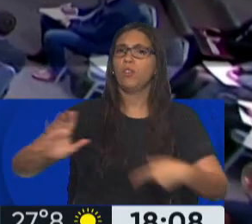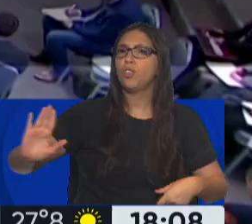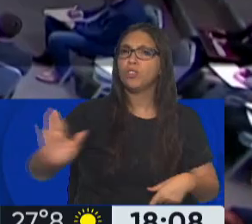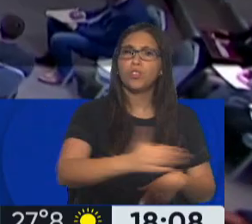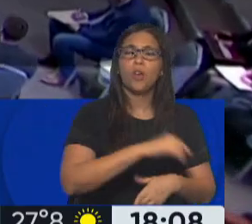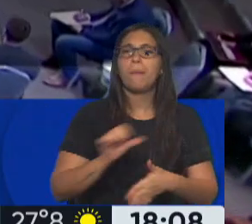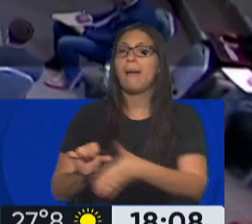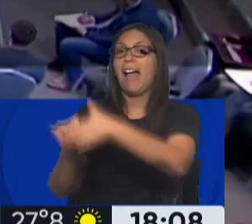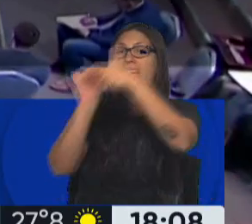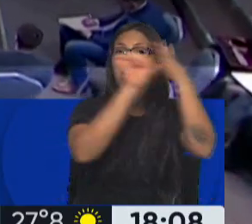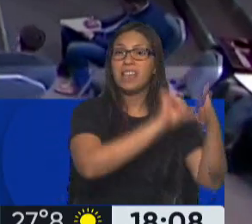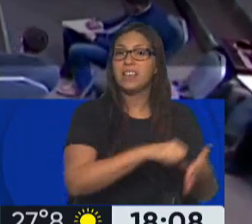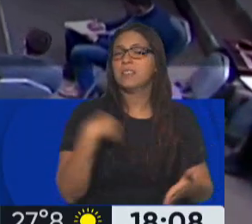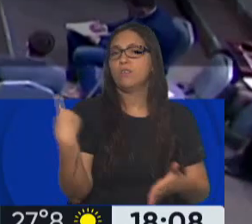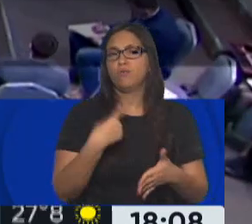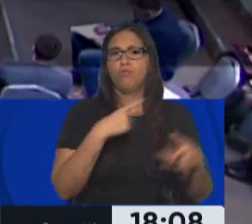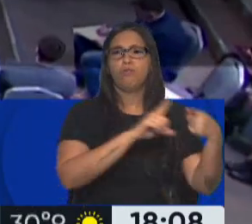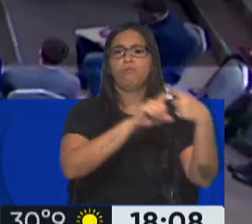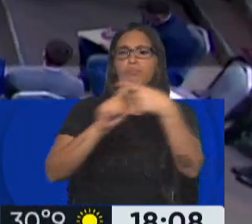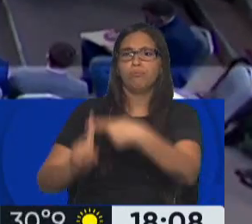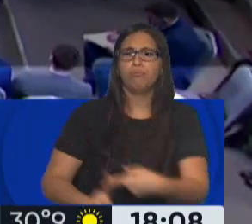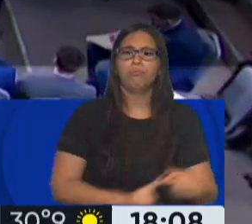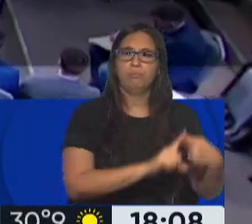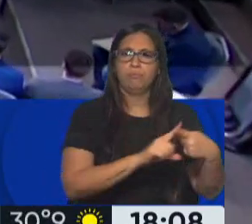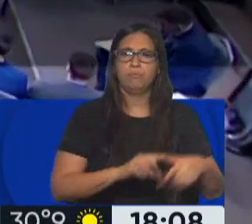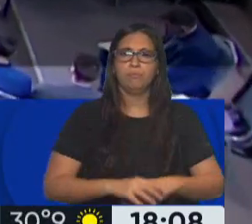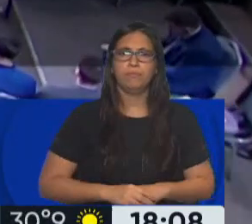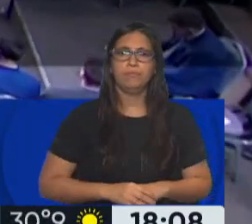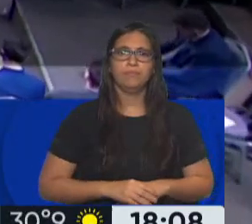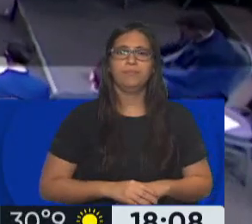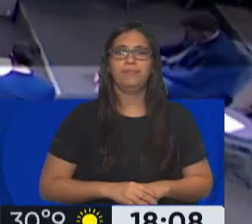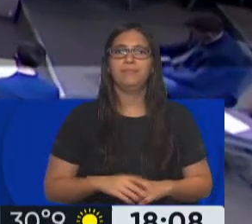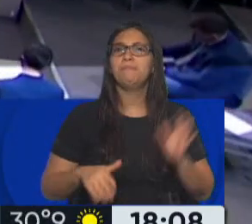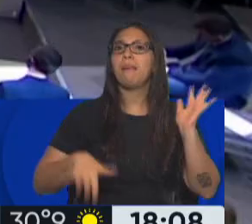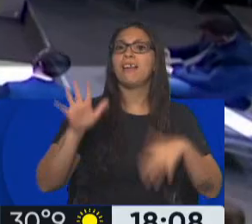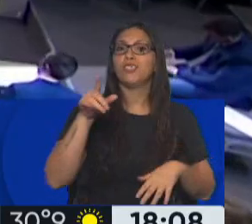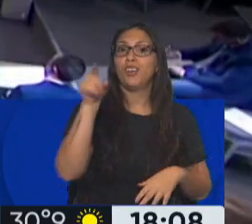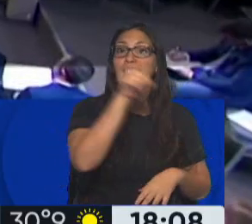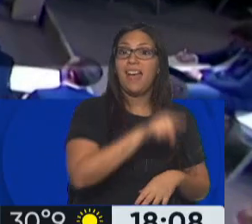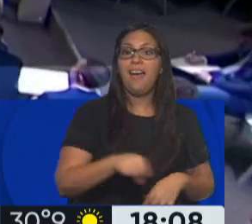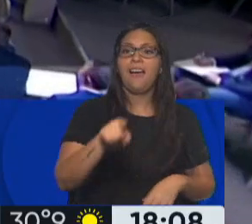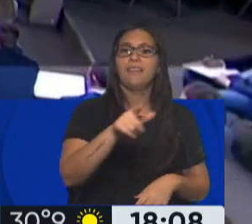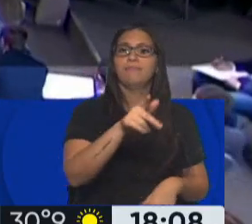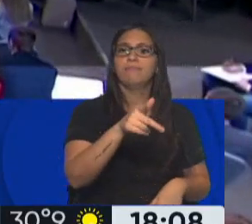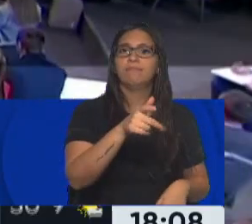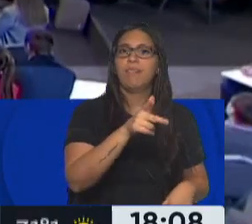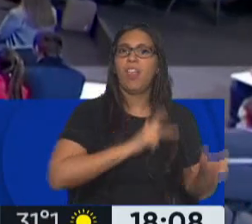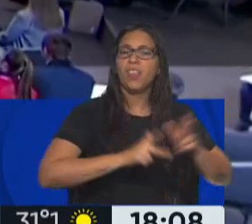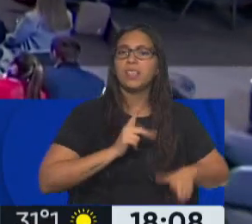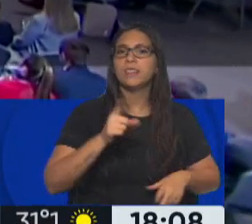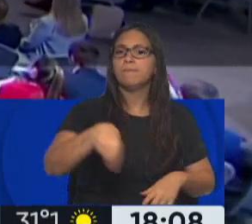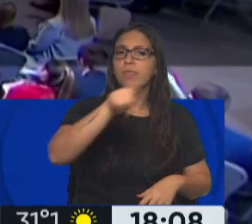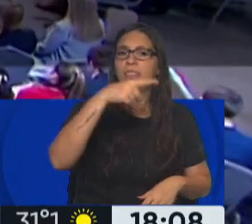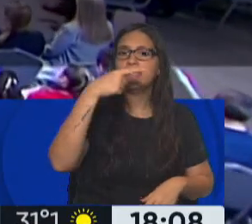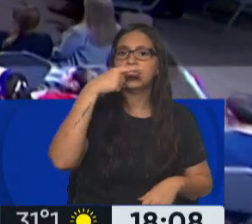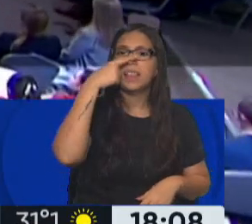ситуацию, со всеми странами региона. Подавляющая из них говорит нам о том, что были бы